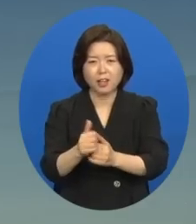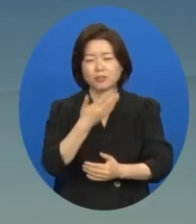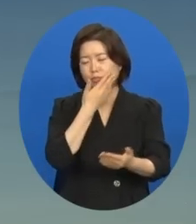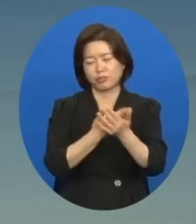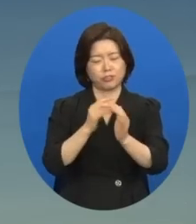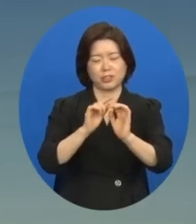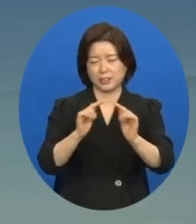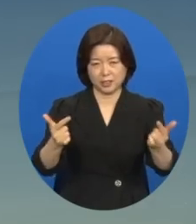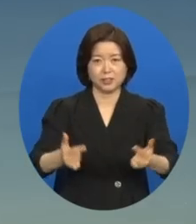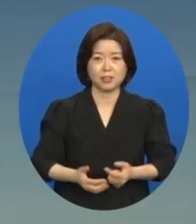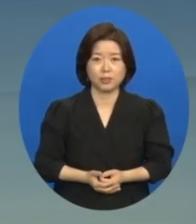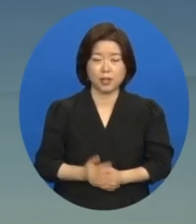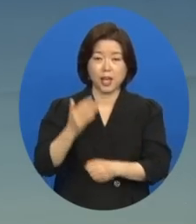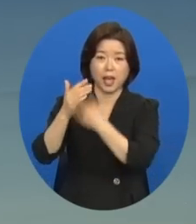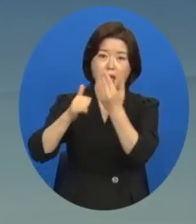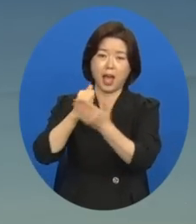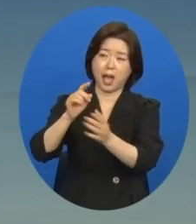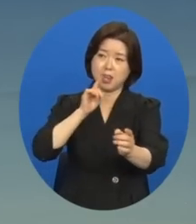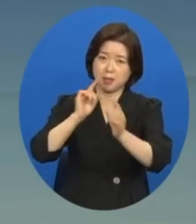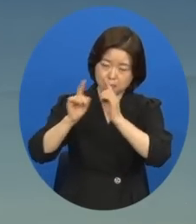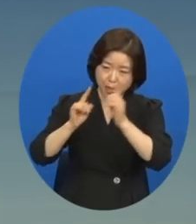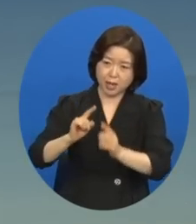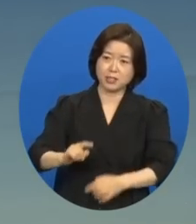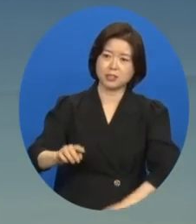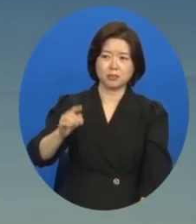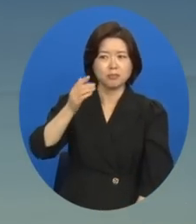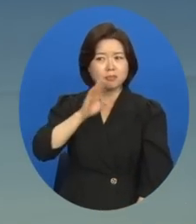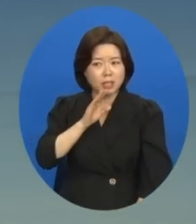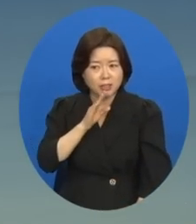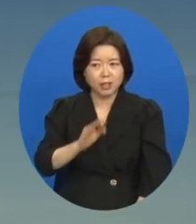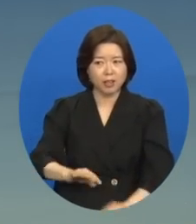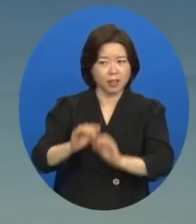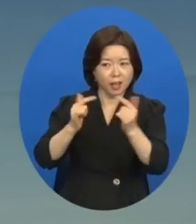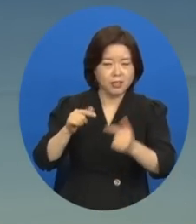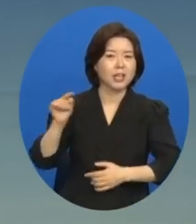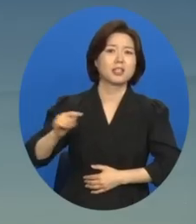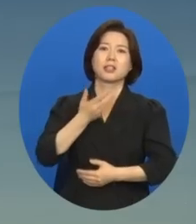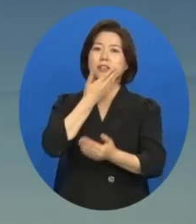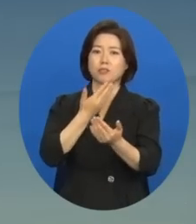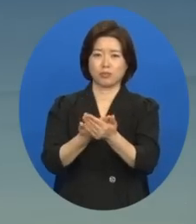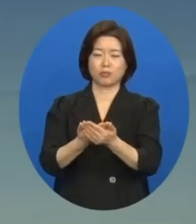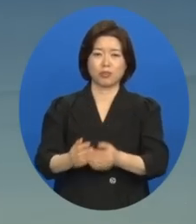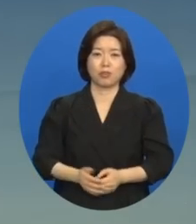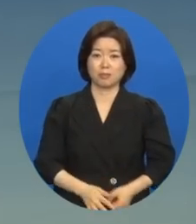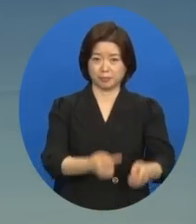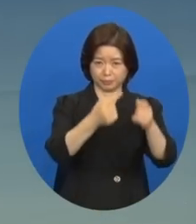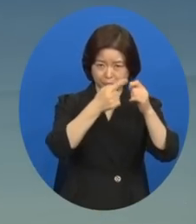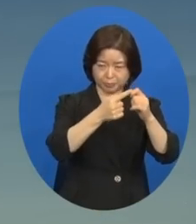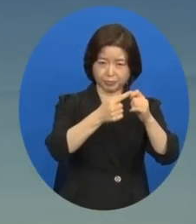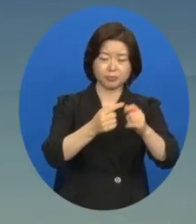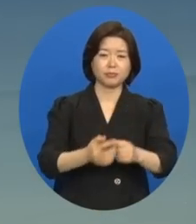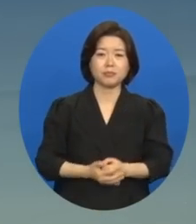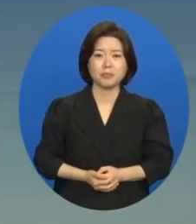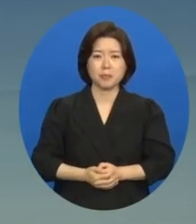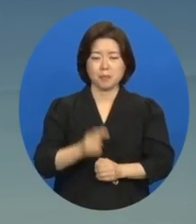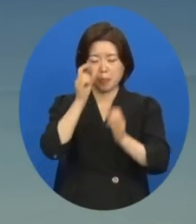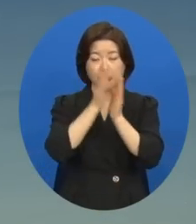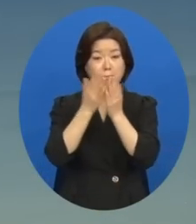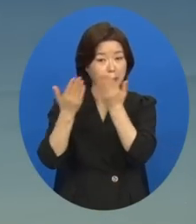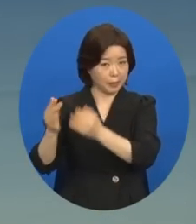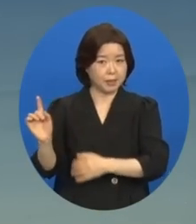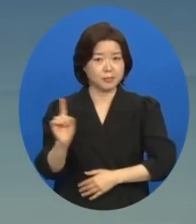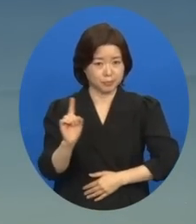않습니다. 하나님의 말씀인가 아닌가가 중요합니다. 첫 번째, 이렇게